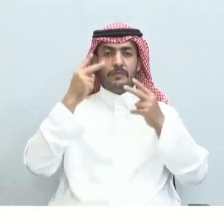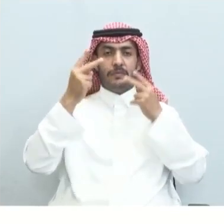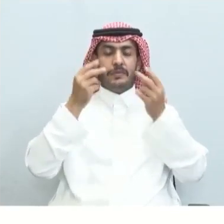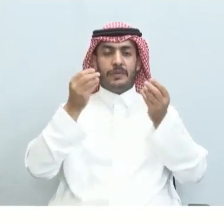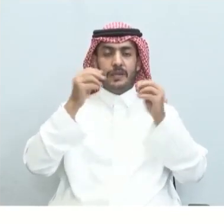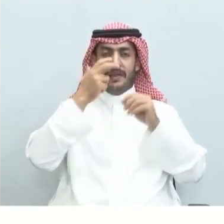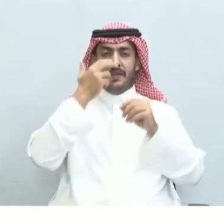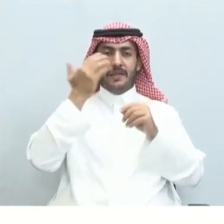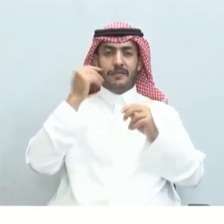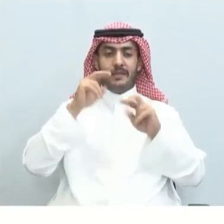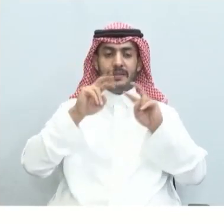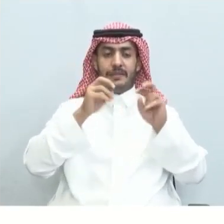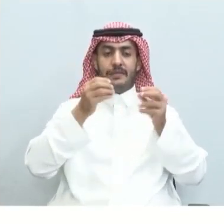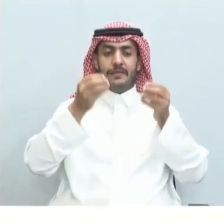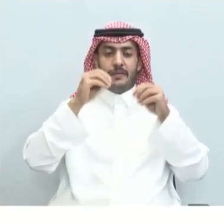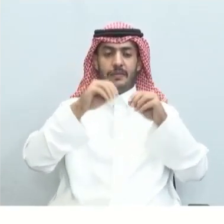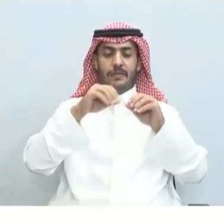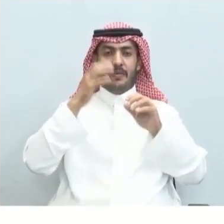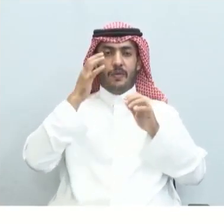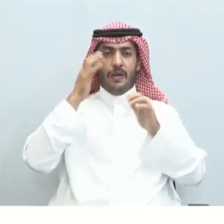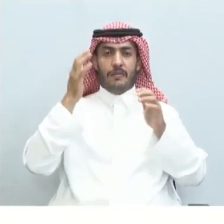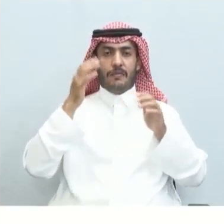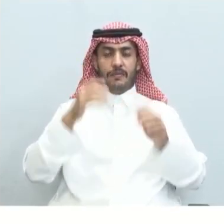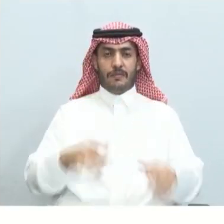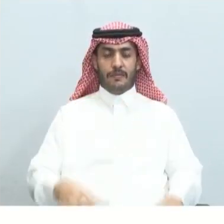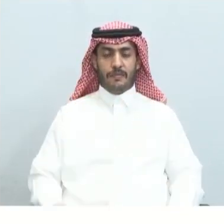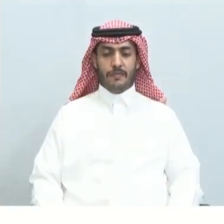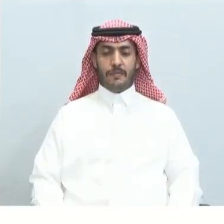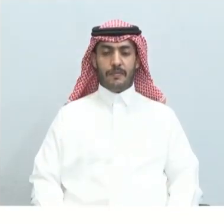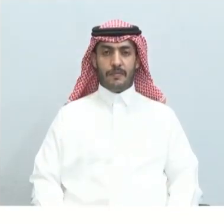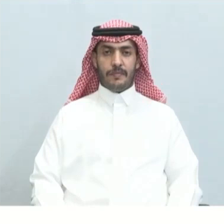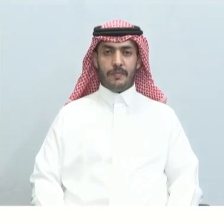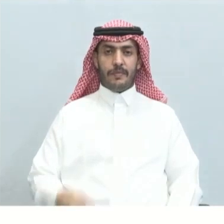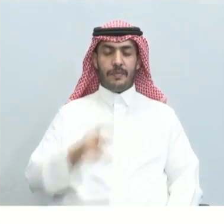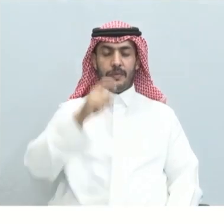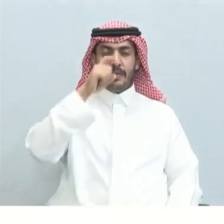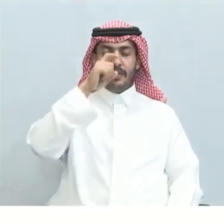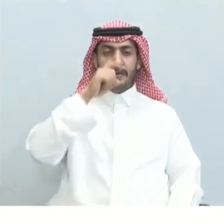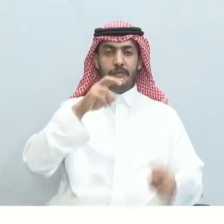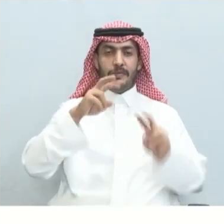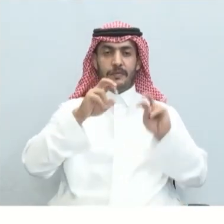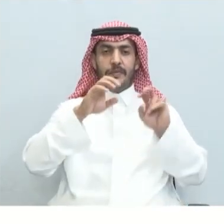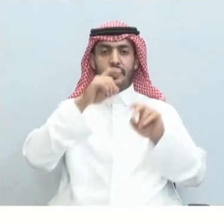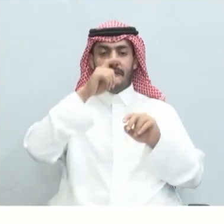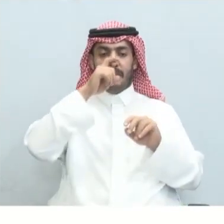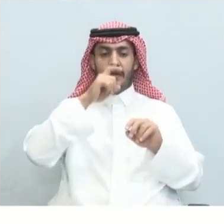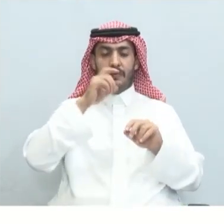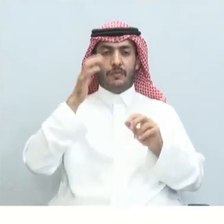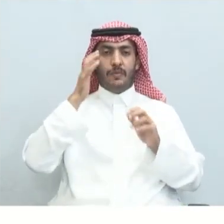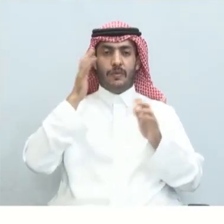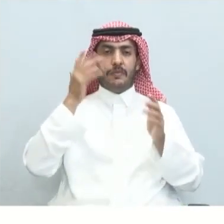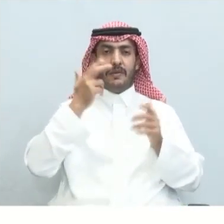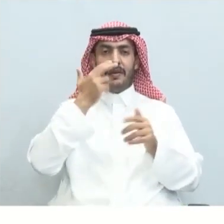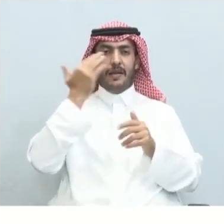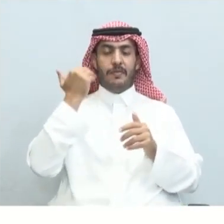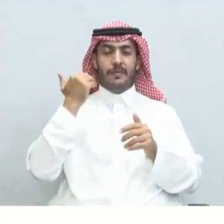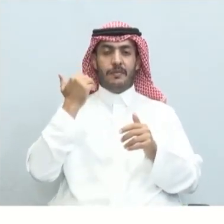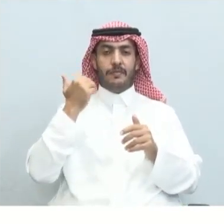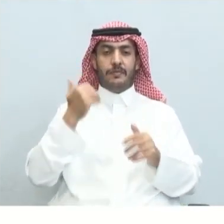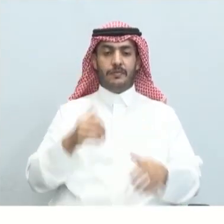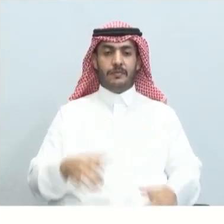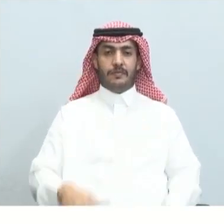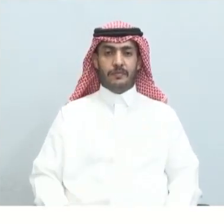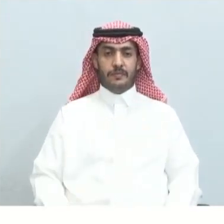سبق التعرف عليه من العلماء الاخرين لابد ان نتعرف على العلوم السابقه